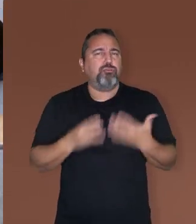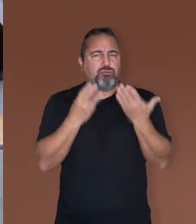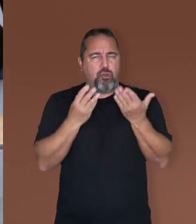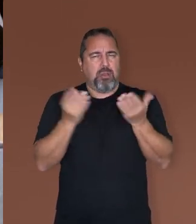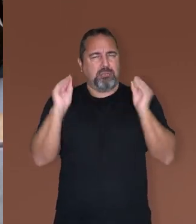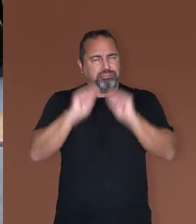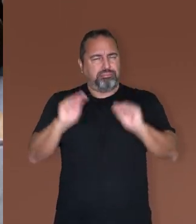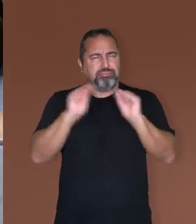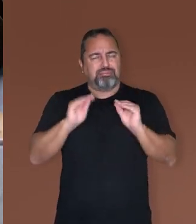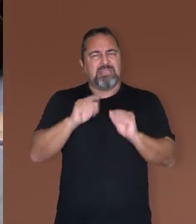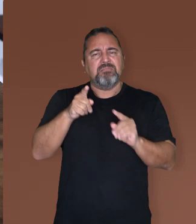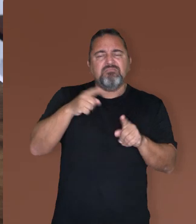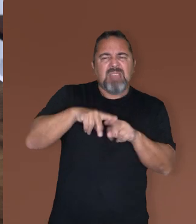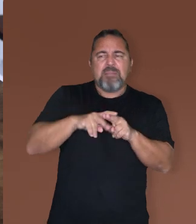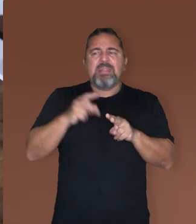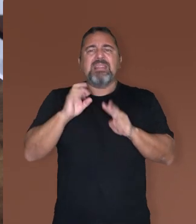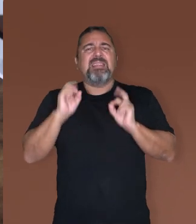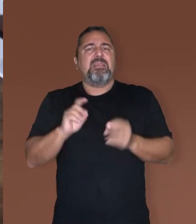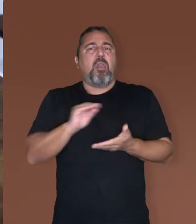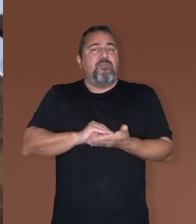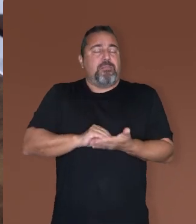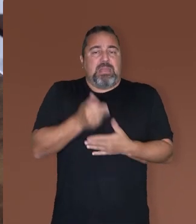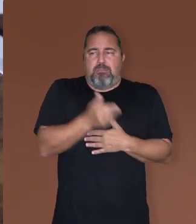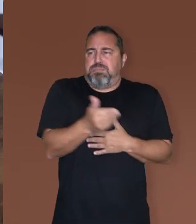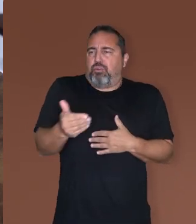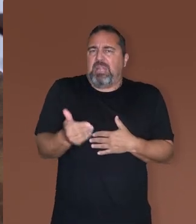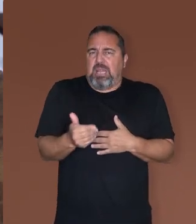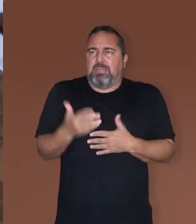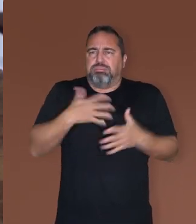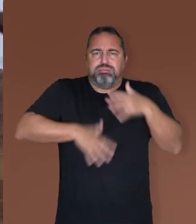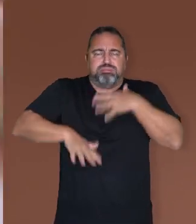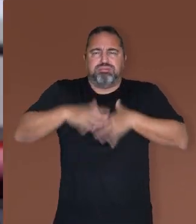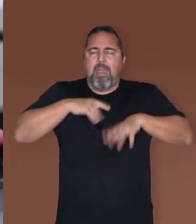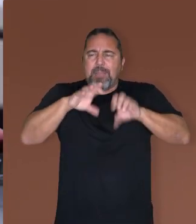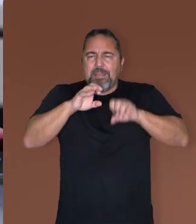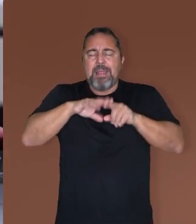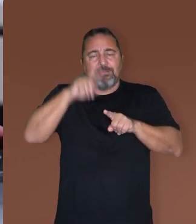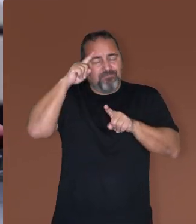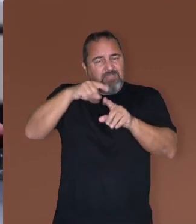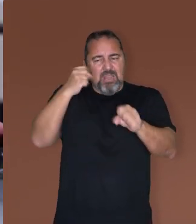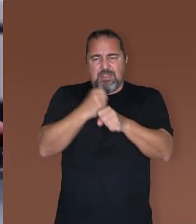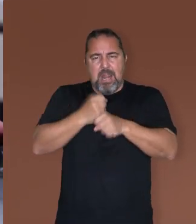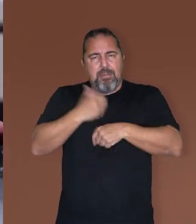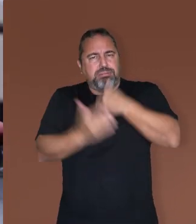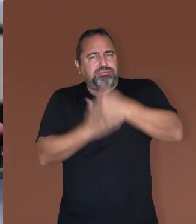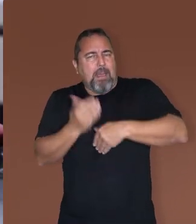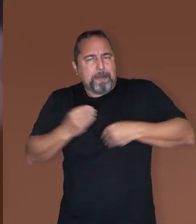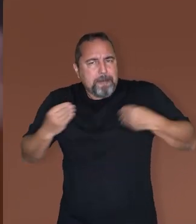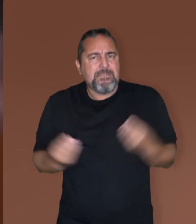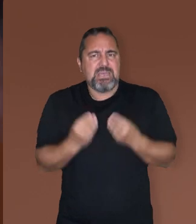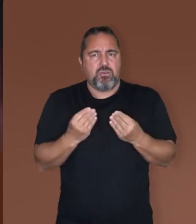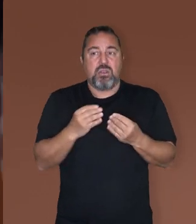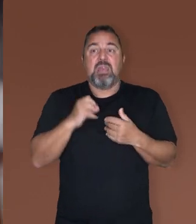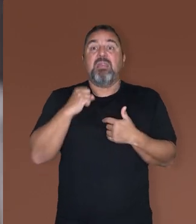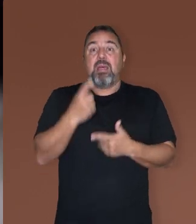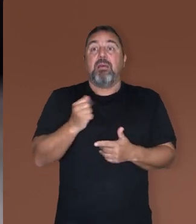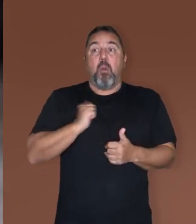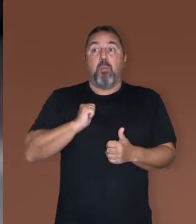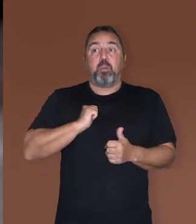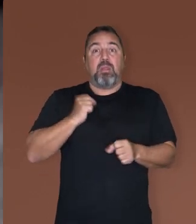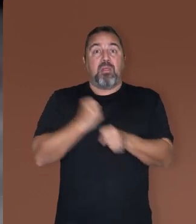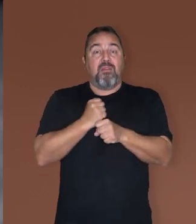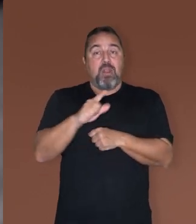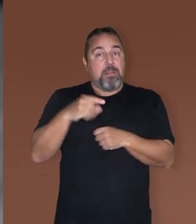ikastaro honetan, zure produktibitatea hobetuko duten eta lan aukera berriak ekarriko dizkizuten tresna